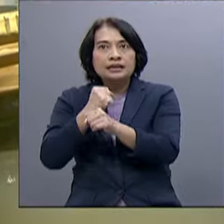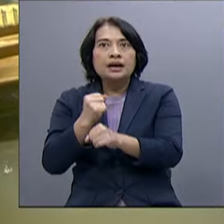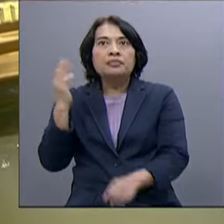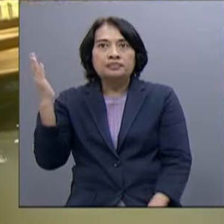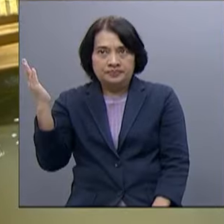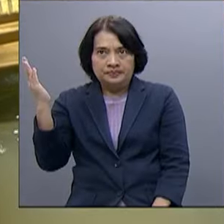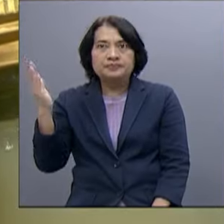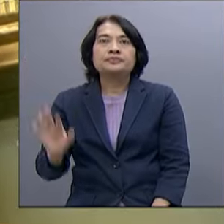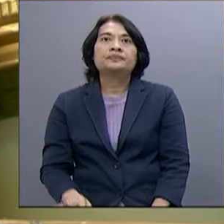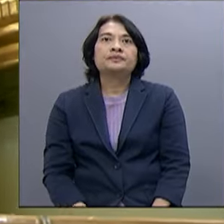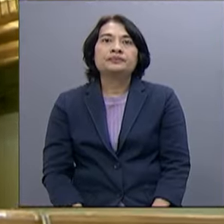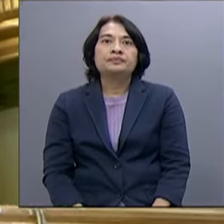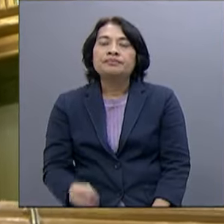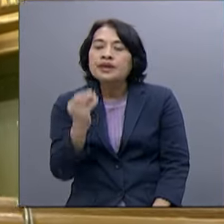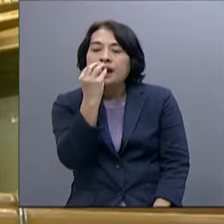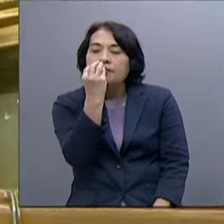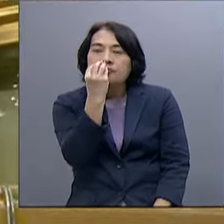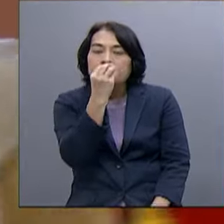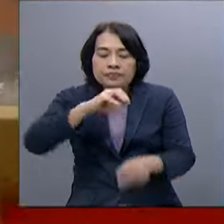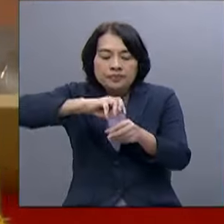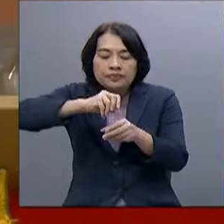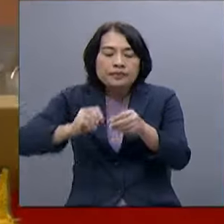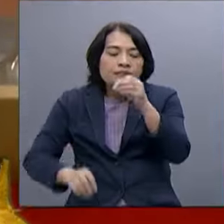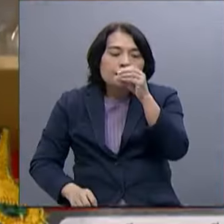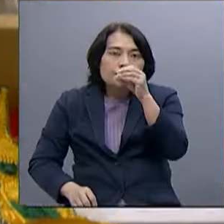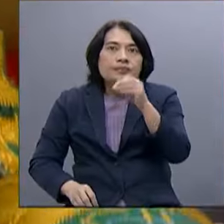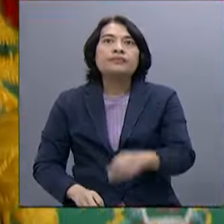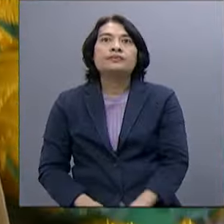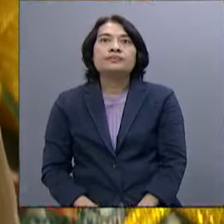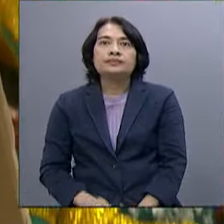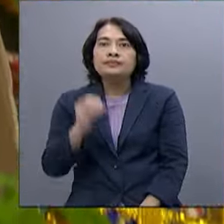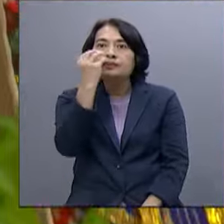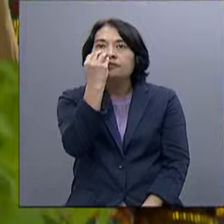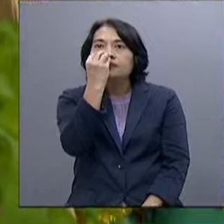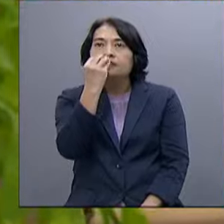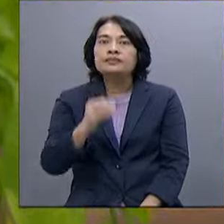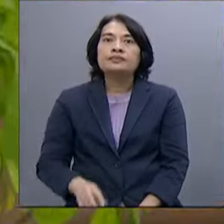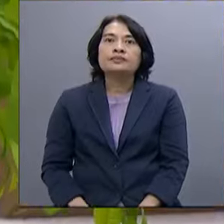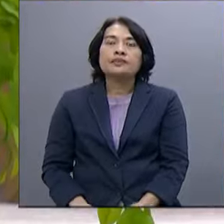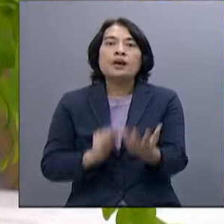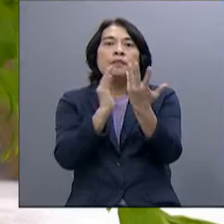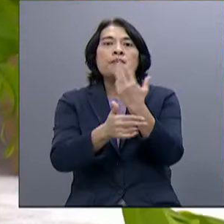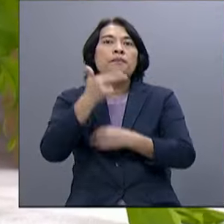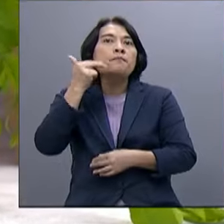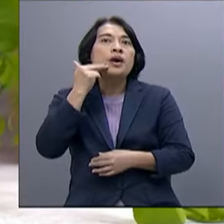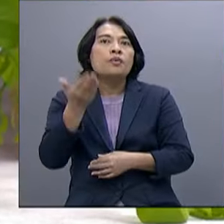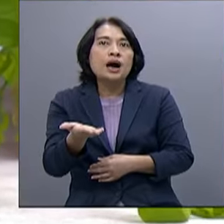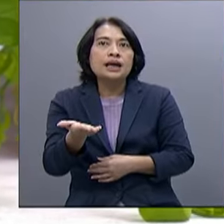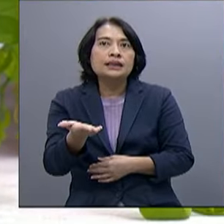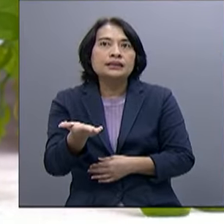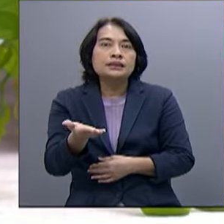นี้ย าดม ยาด มนะคะแล้วก็มีลูกประคบอันนี้อะไรอะคะ เป็นผักหวานครับของอำเภอบ้านหมอครับ บ้านหม